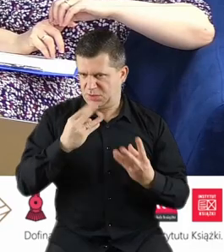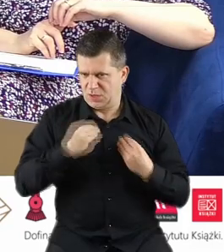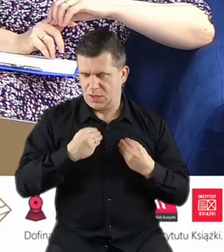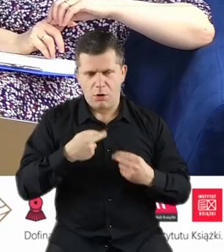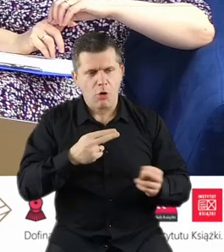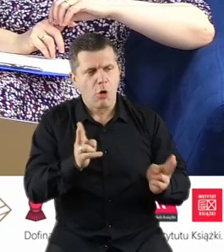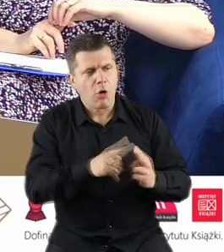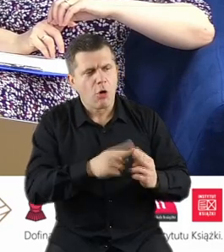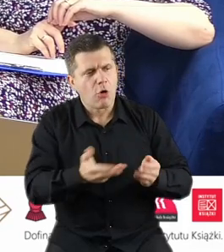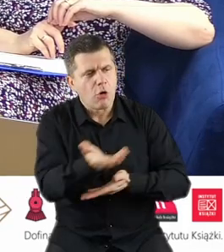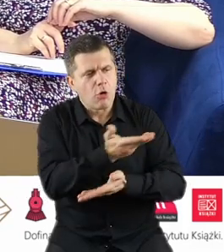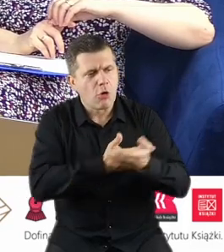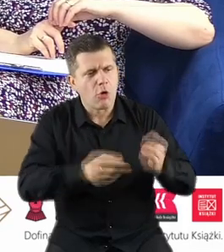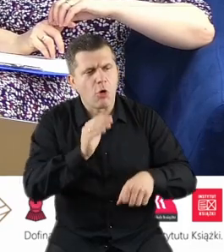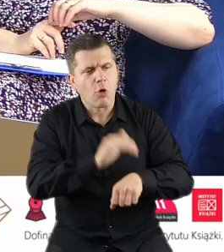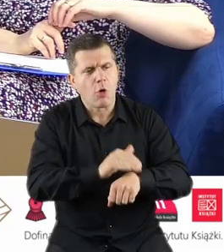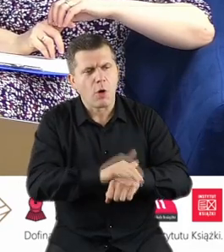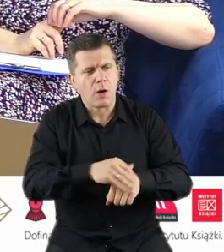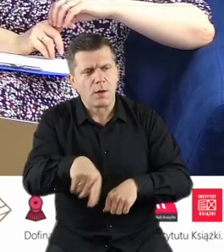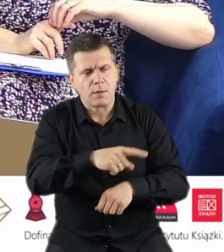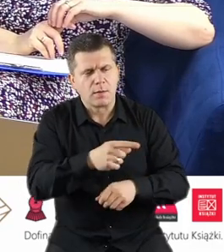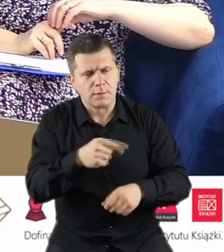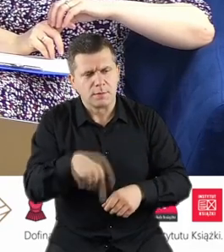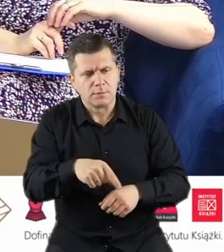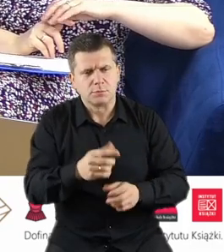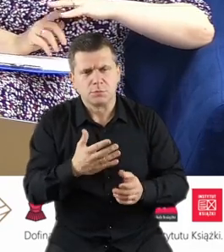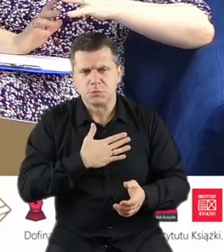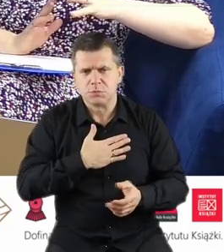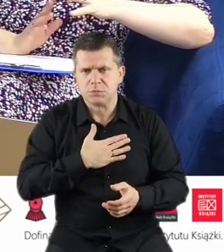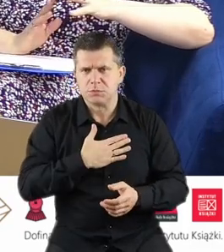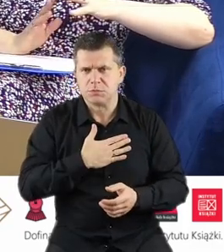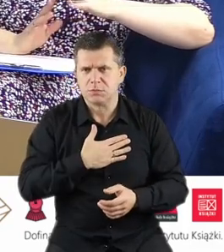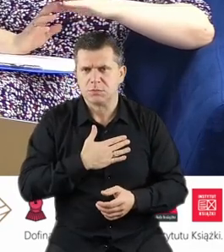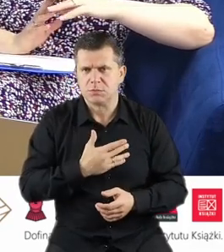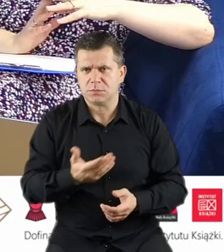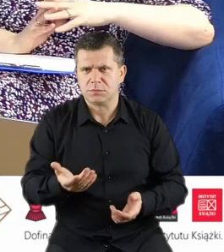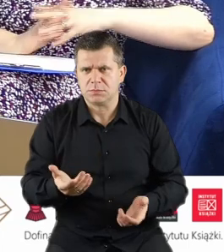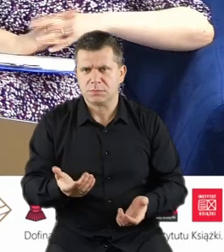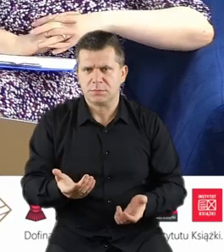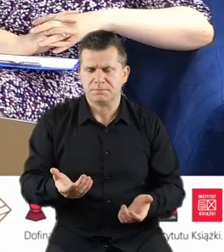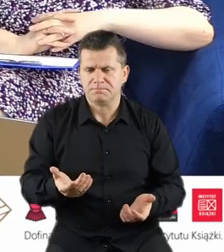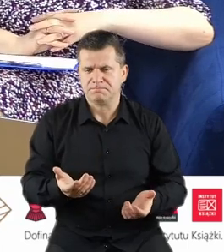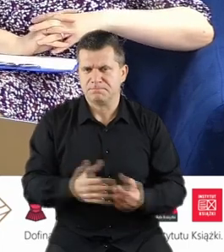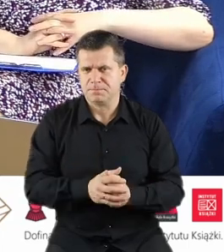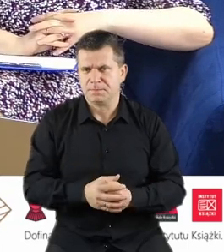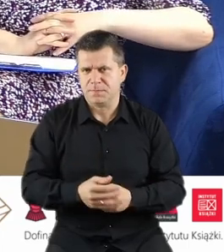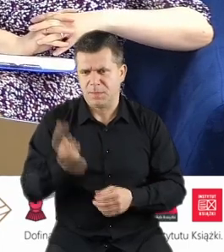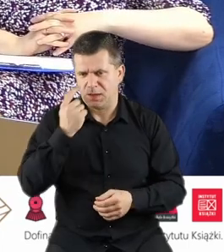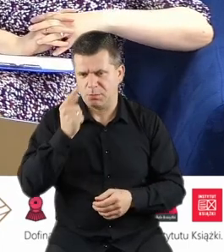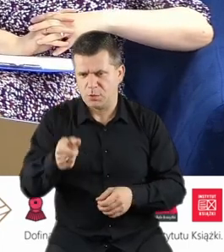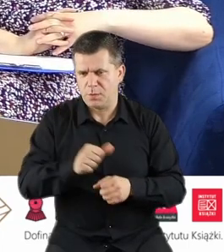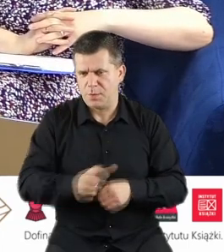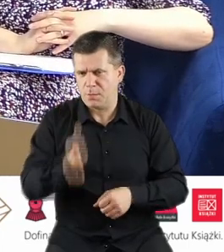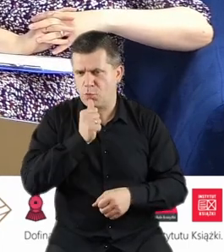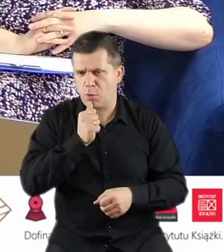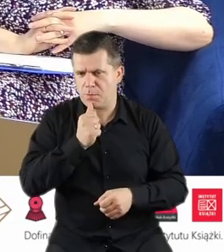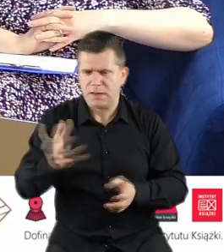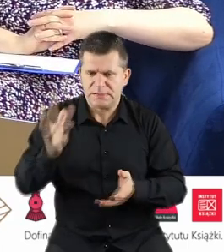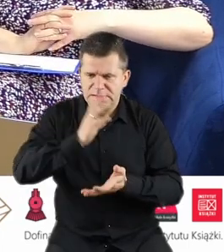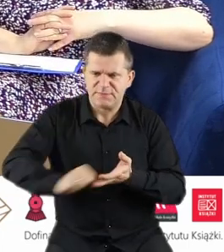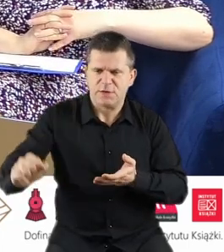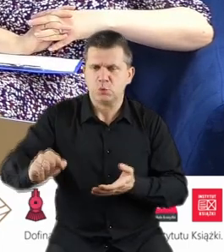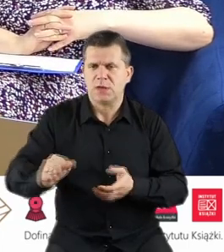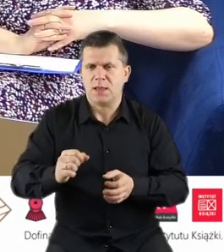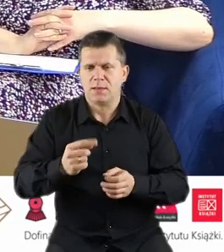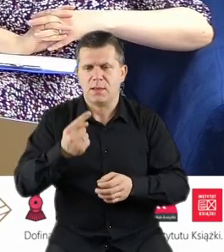z kolegami z pracy, po prostu skasowałam. Nic nie krąży chyba, więc chyba to była próba po prostu wyłudzenia. Ale